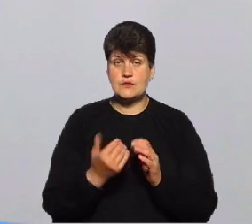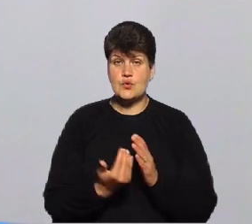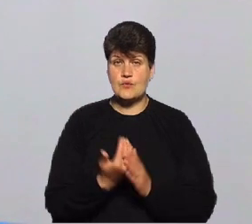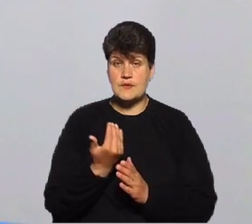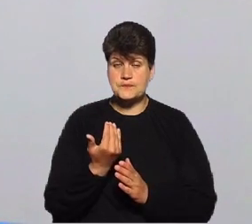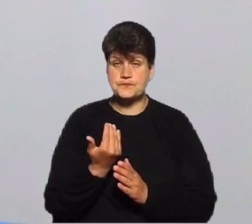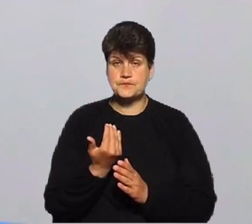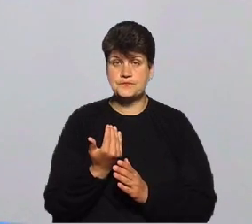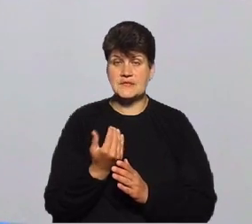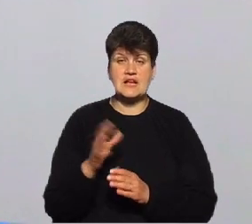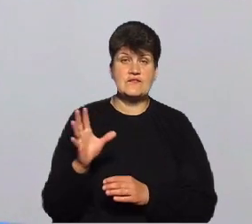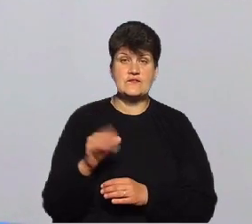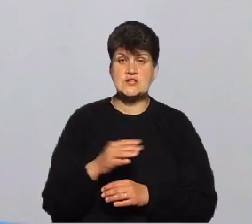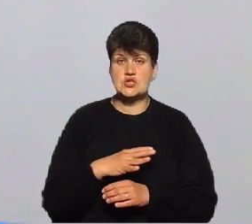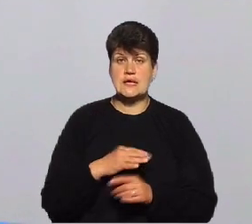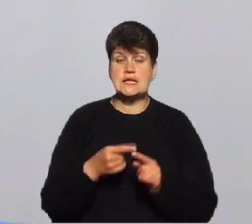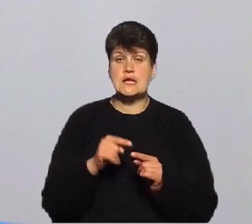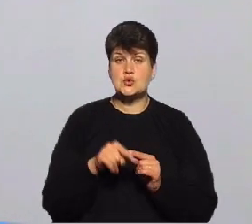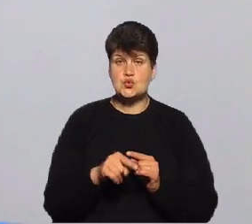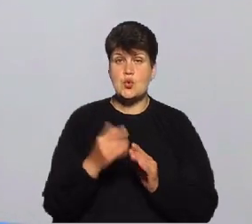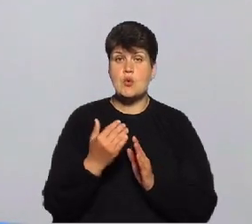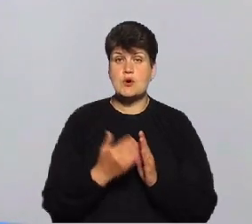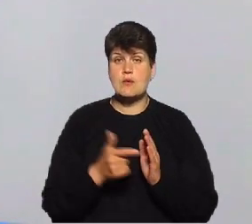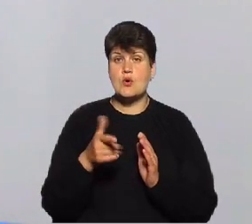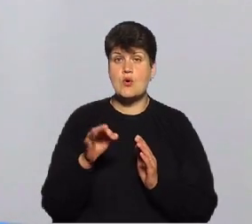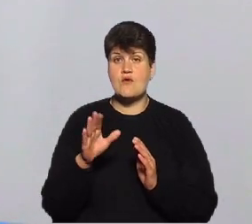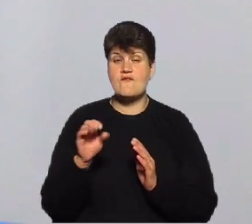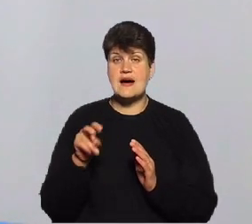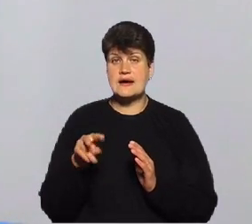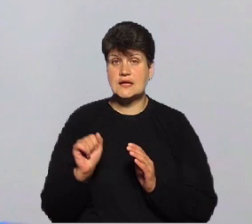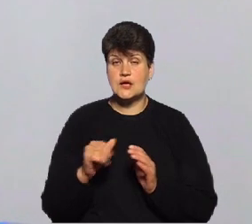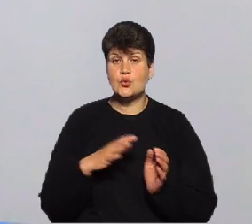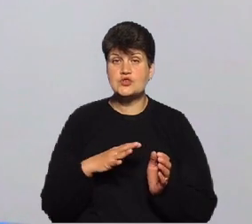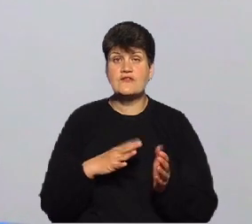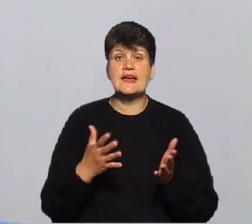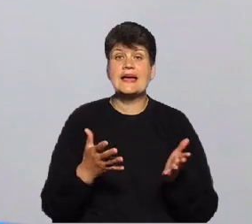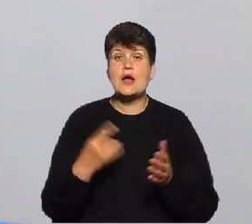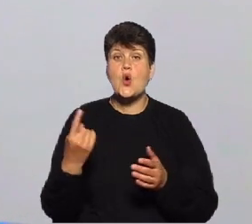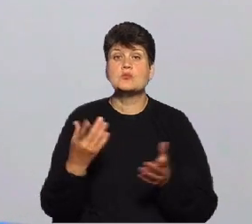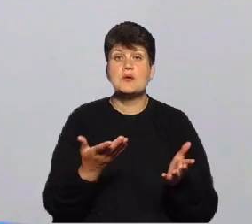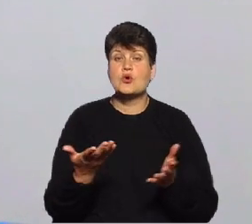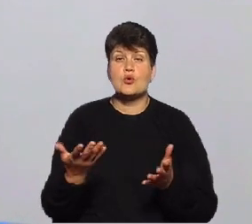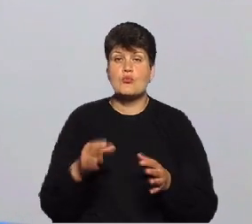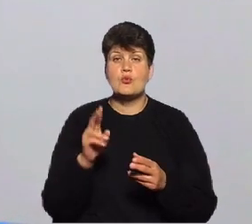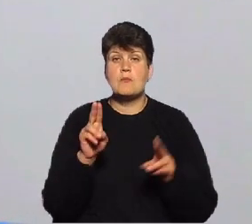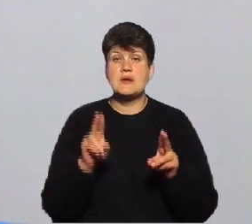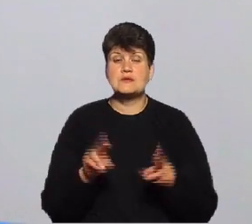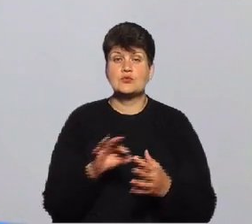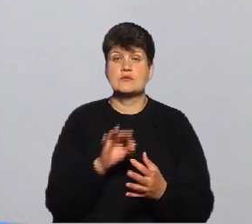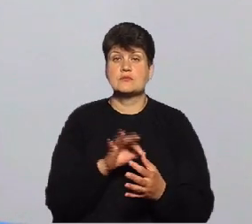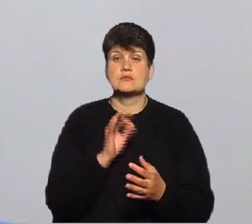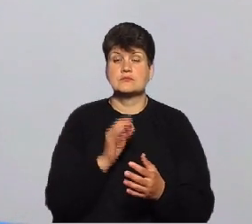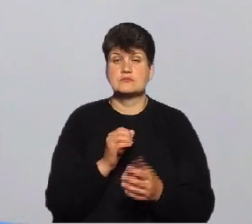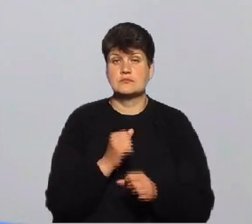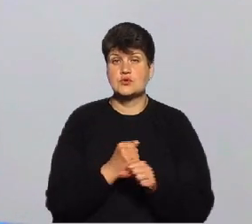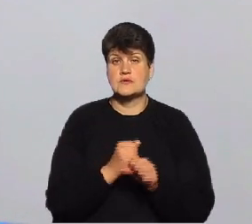всі чекають на цю програму «Говерла» і очікують, в яких областях і по якому принципу відбору громад вони будуть працювати. Тому програма «Добре»,